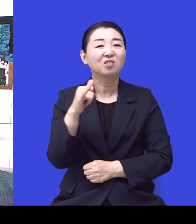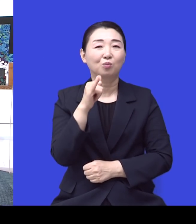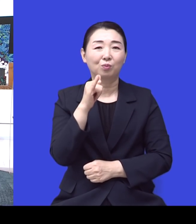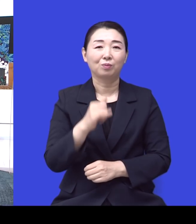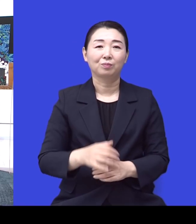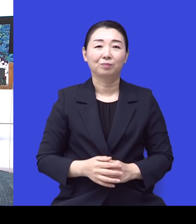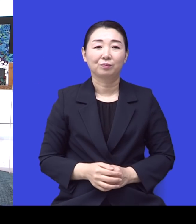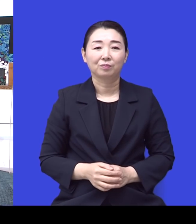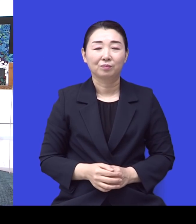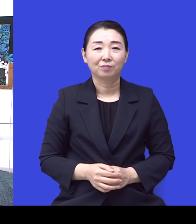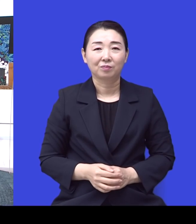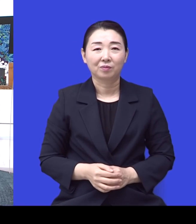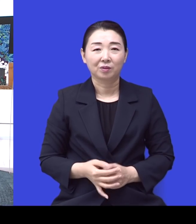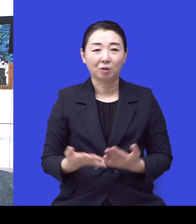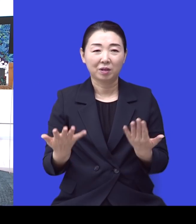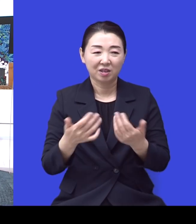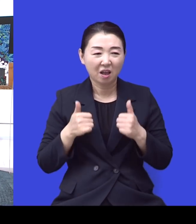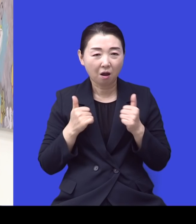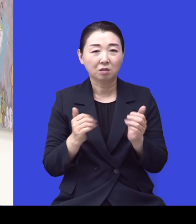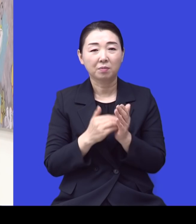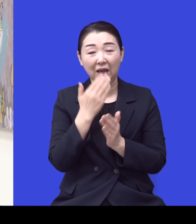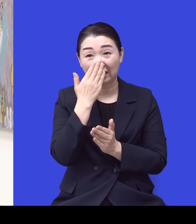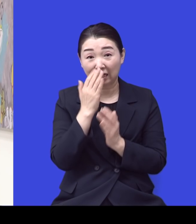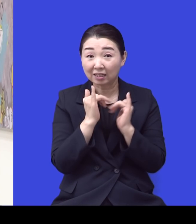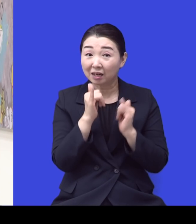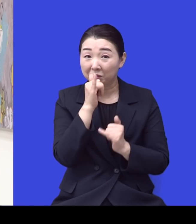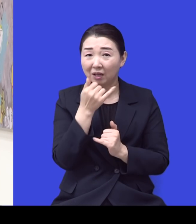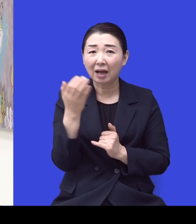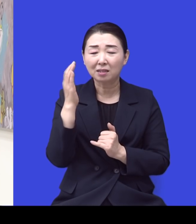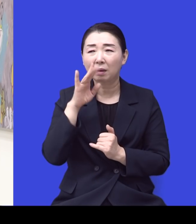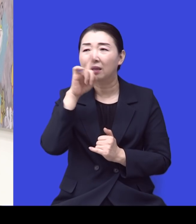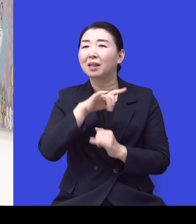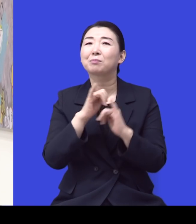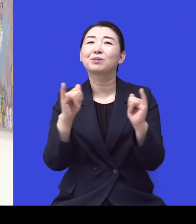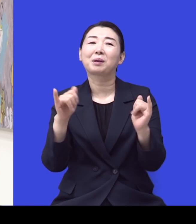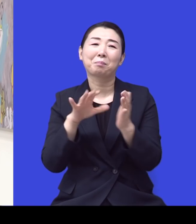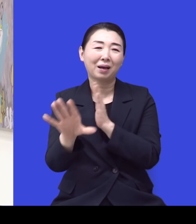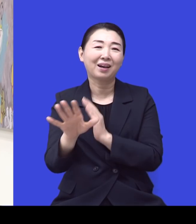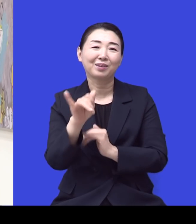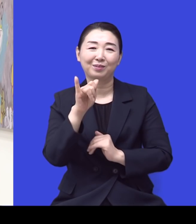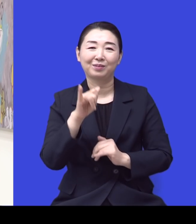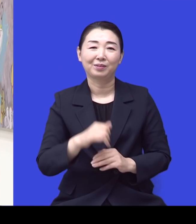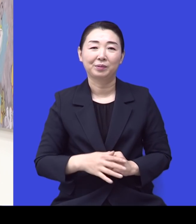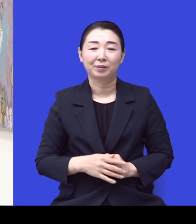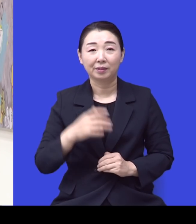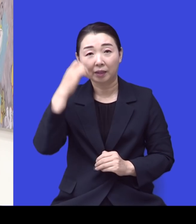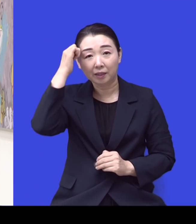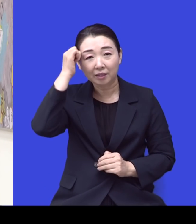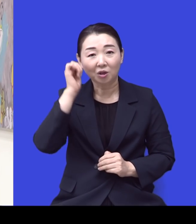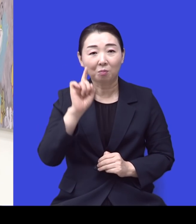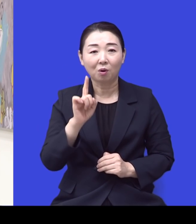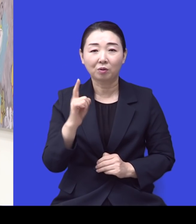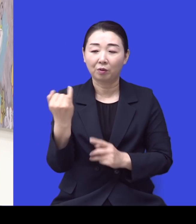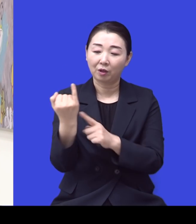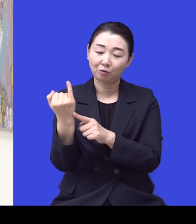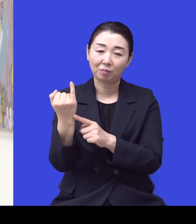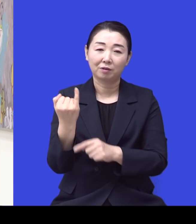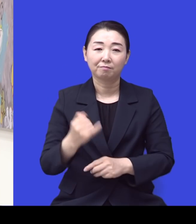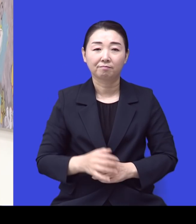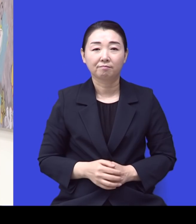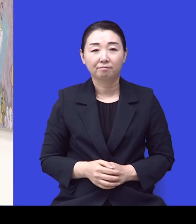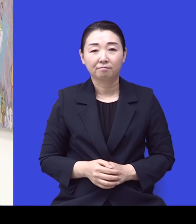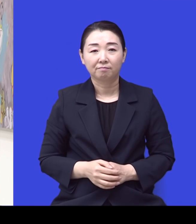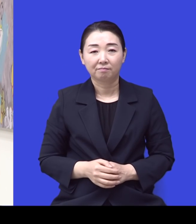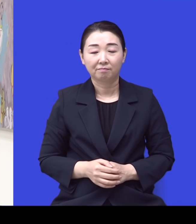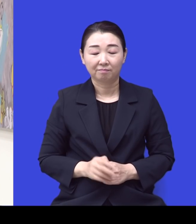있고 열심히 일하시고 선한 분이 많은가 하면 네, 또 안 네. 그런 분도 워낙 그렇겠죠. 많았거든요. 그렇죠. 그때 기억나는 게 이제 한 아주머니인데 네.